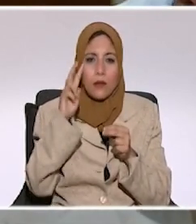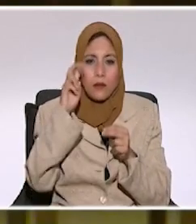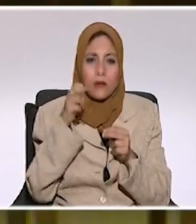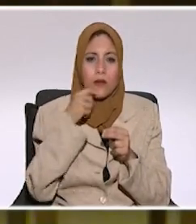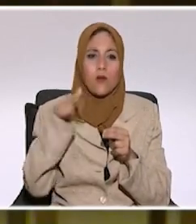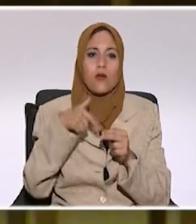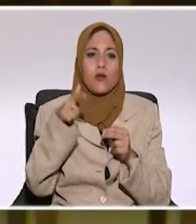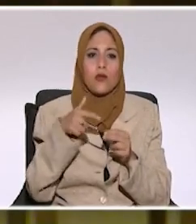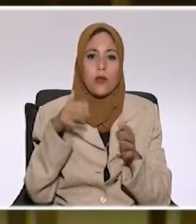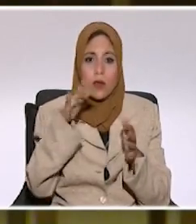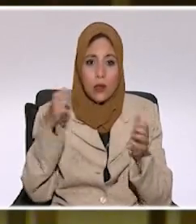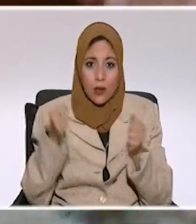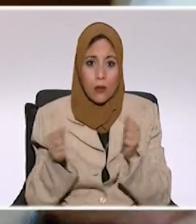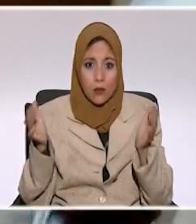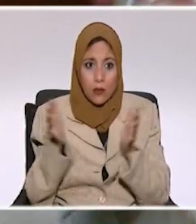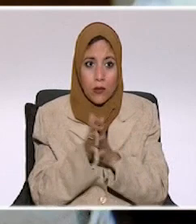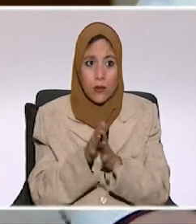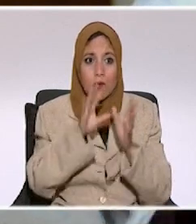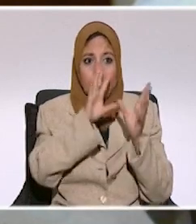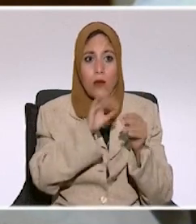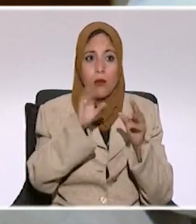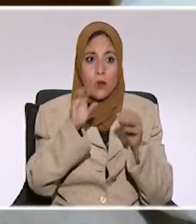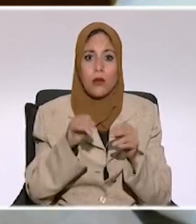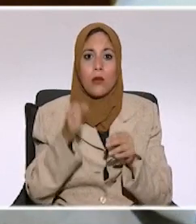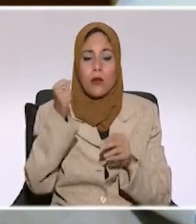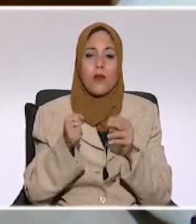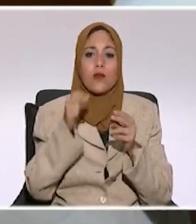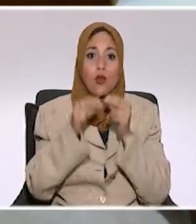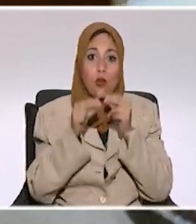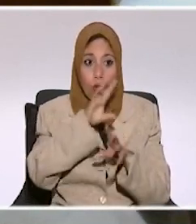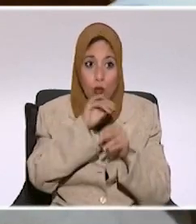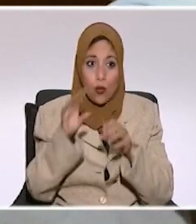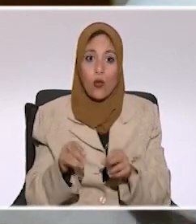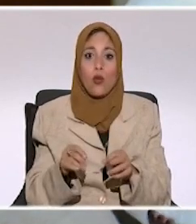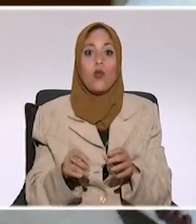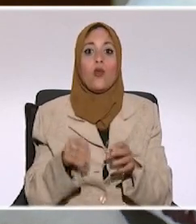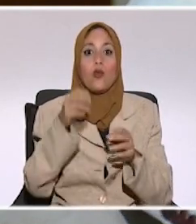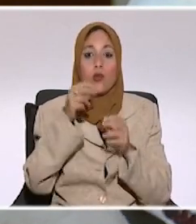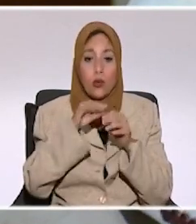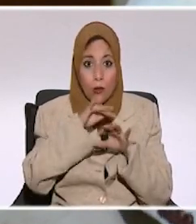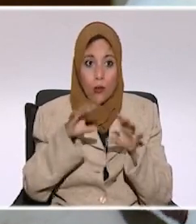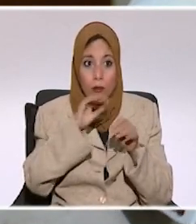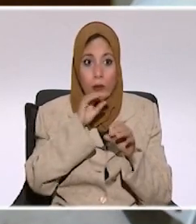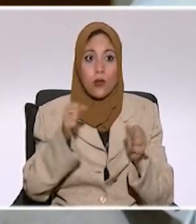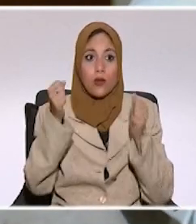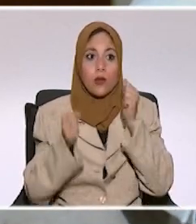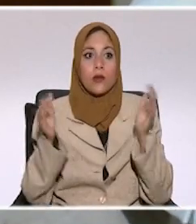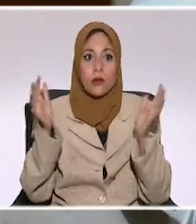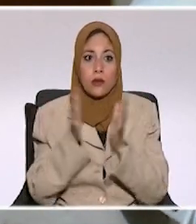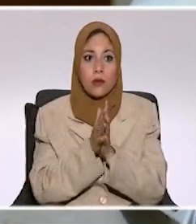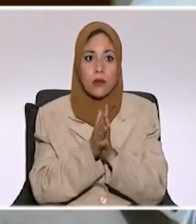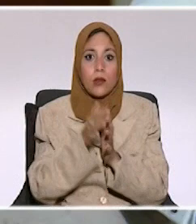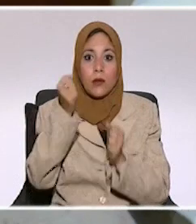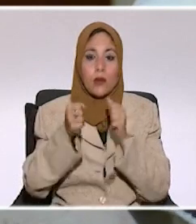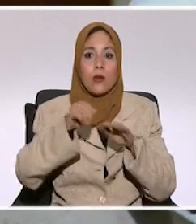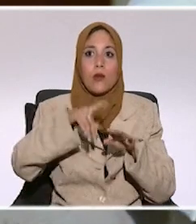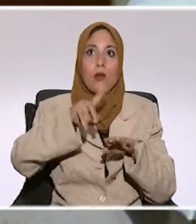العربية التانية اللي جت خبطتني نفس اللون ونفس النوع ونفس الموديل، خبطتني من على الأرض شيء، طيرتني الناحية التانية،